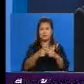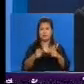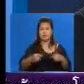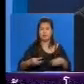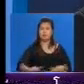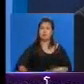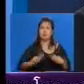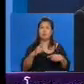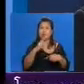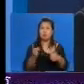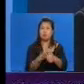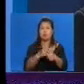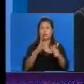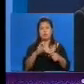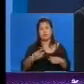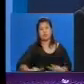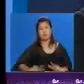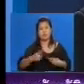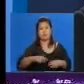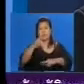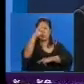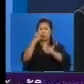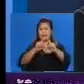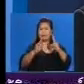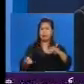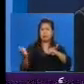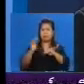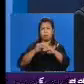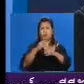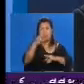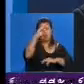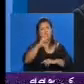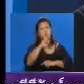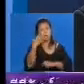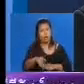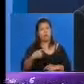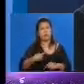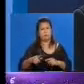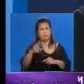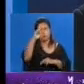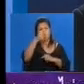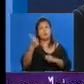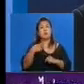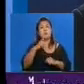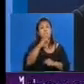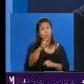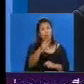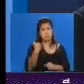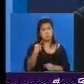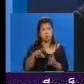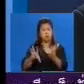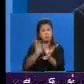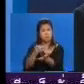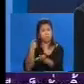ตอนแรกทมการระบาทวาวาคนเสียชีวตต้อง derive undue่เก็ cuisineัวมีโก